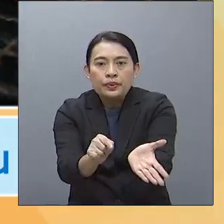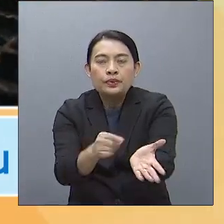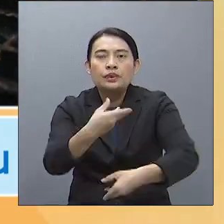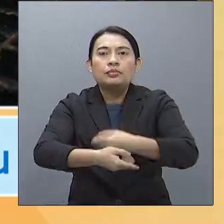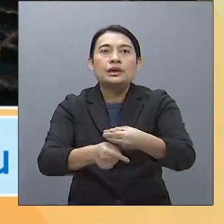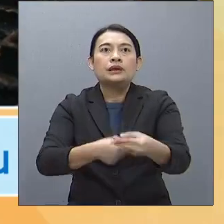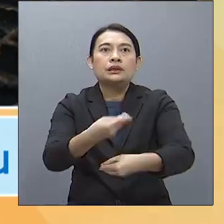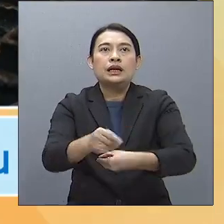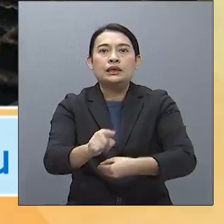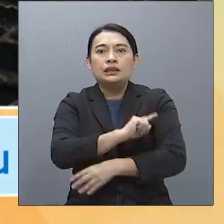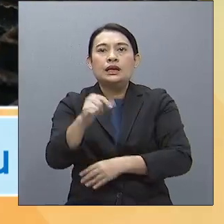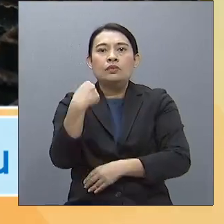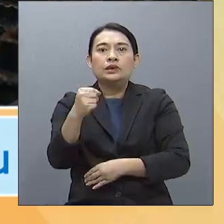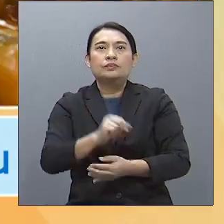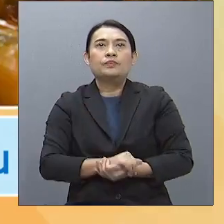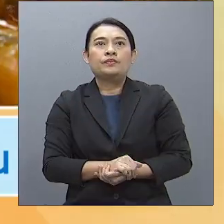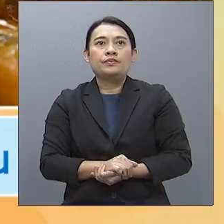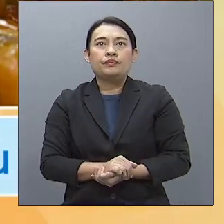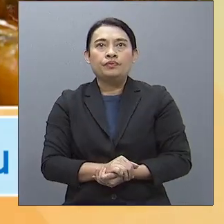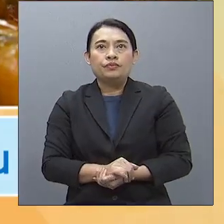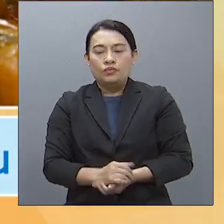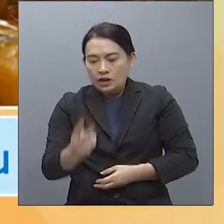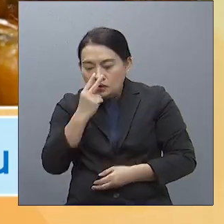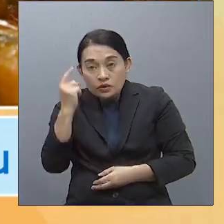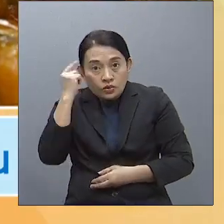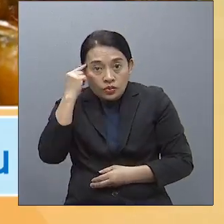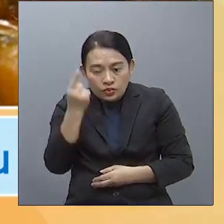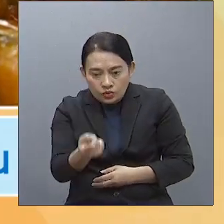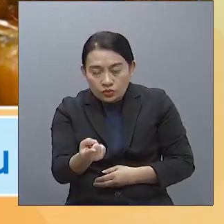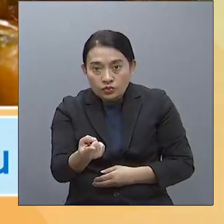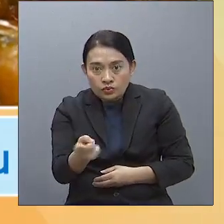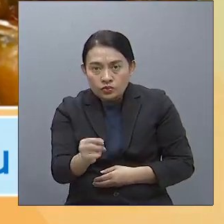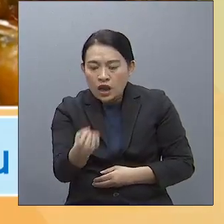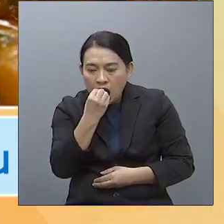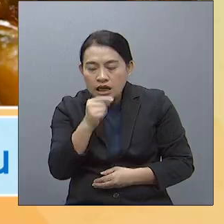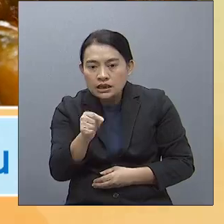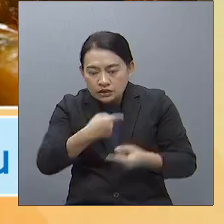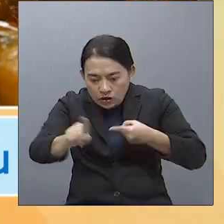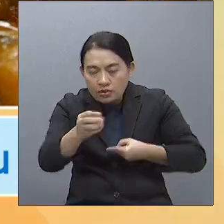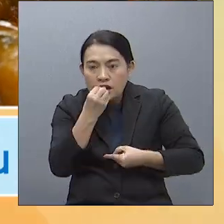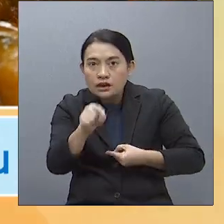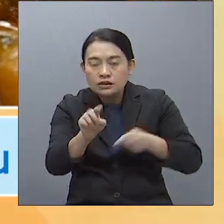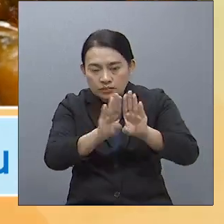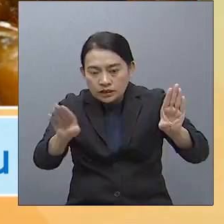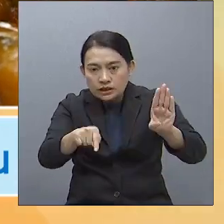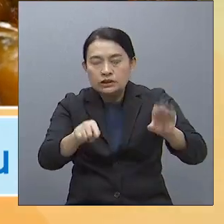านก็เก่งจริงๆนะเพราะว่าไปทำการบ้านมาจนรู้ว่าช่วงนี้ต้องไปกินนะเนี่ยเพราะมันเปิดจังหวะได้พอดีเนี่ยเขาทำการบ้านมาทัน